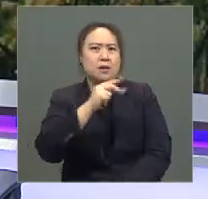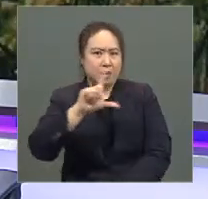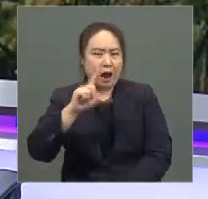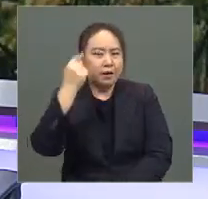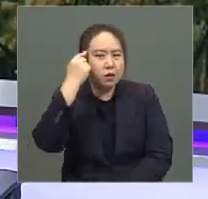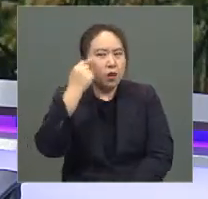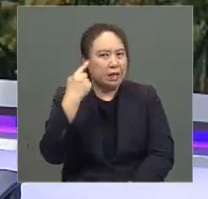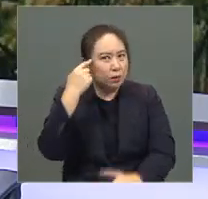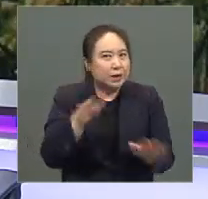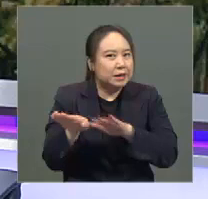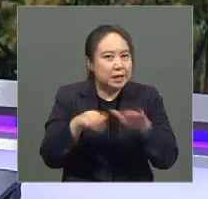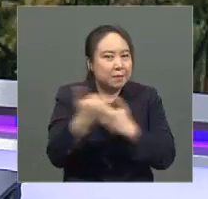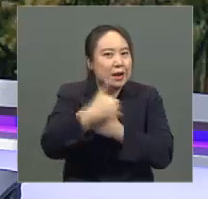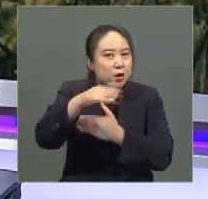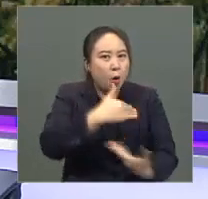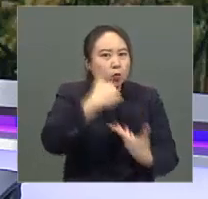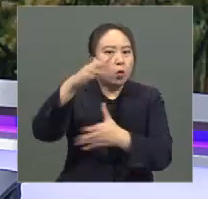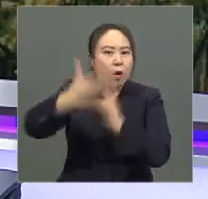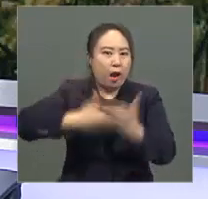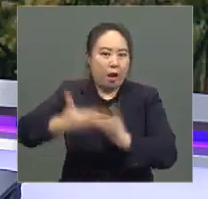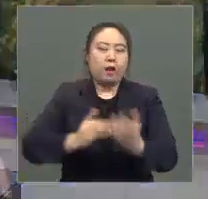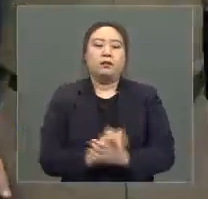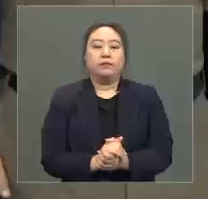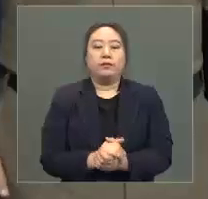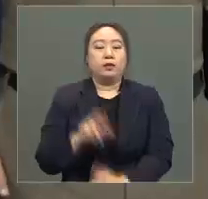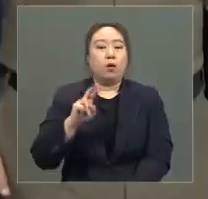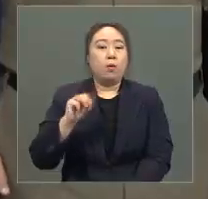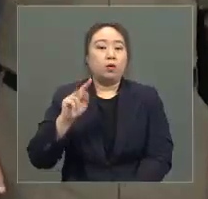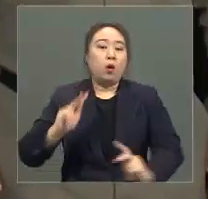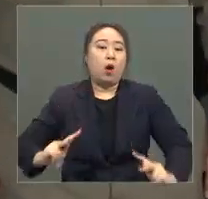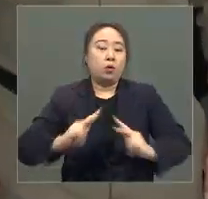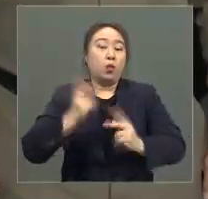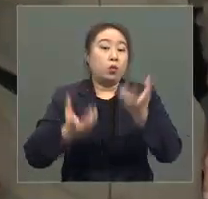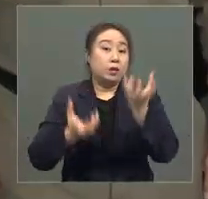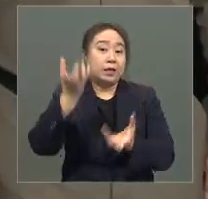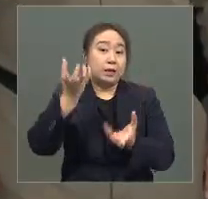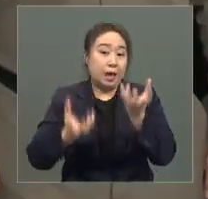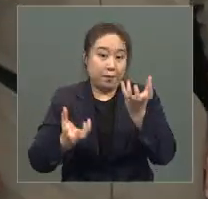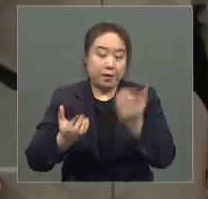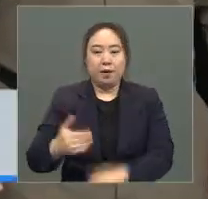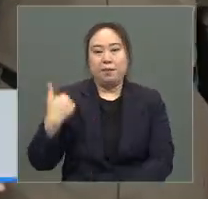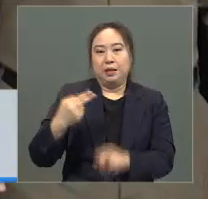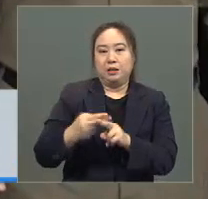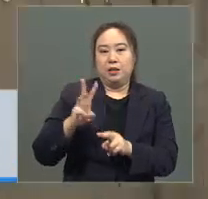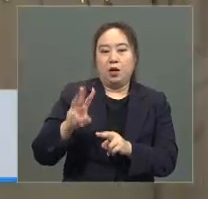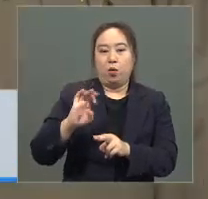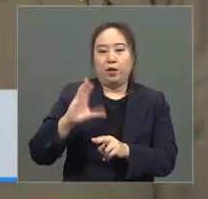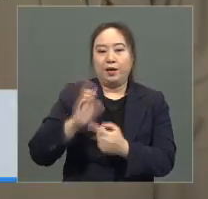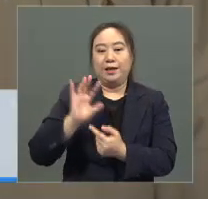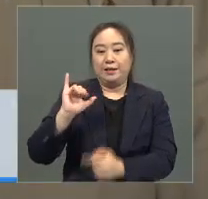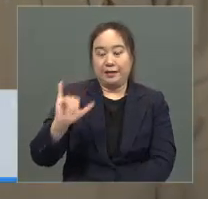ต่อไปขายยังต่างประเทศค่ะนายสมศักดิ์เทพสุทินรัฐมนตรีว่าการกระทรวงยุติธรรมพร้อมกับนายวิชัยชัยยะมงคล